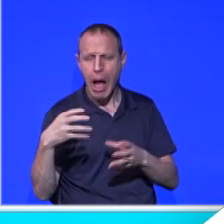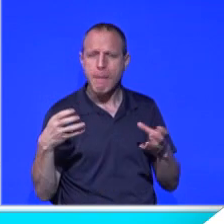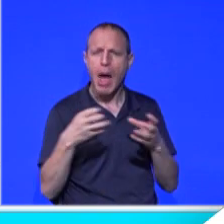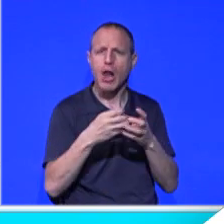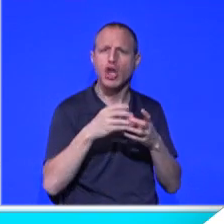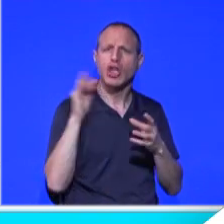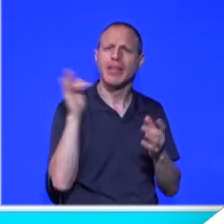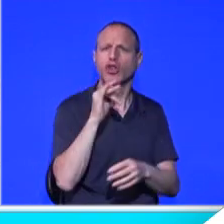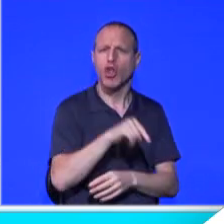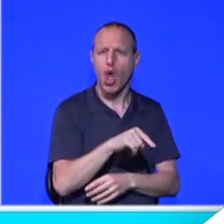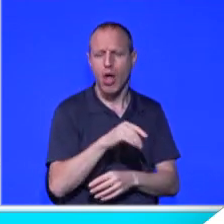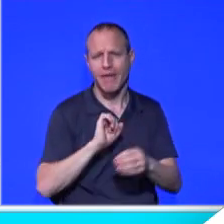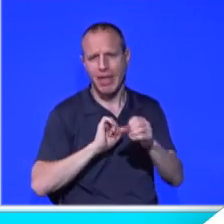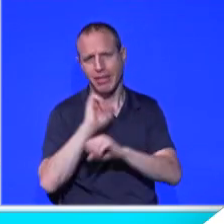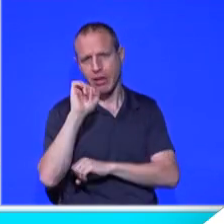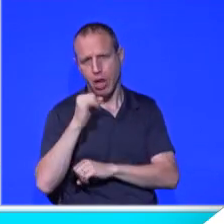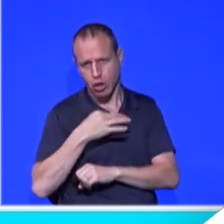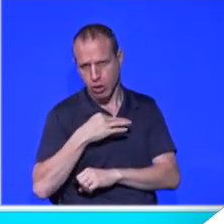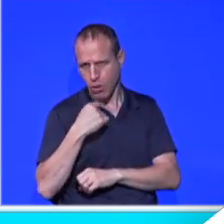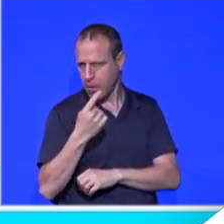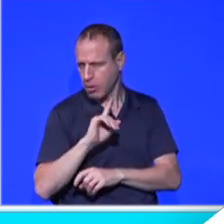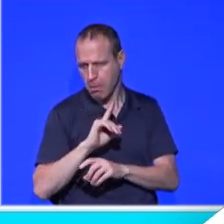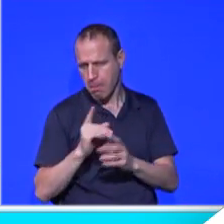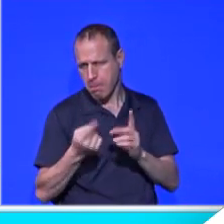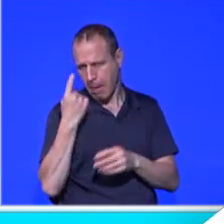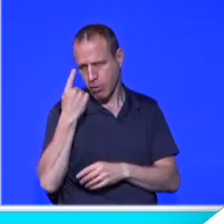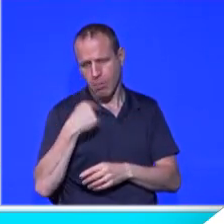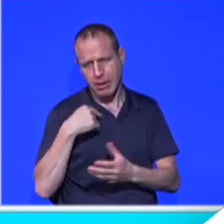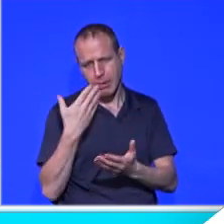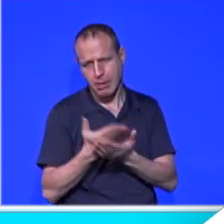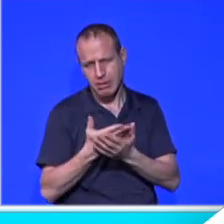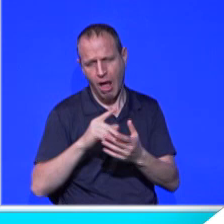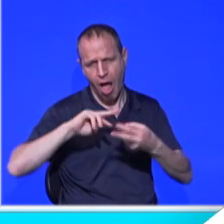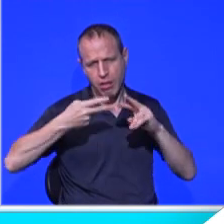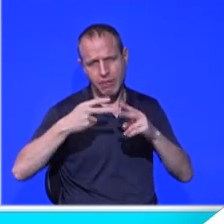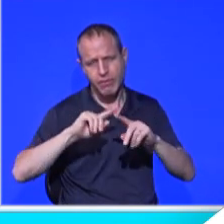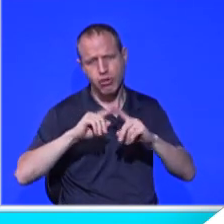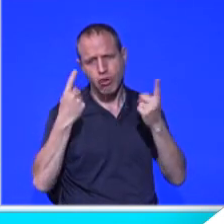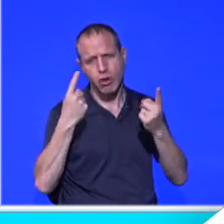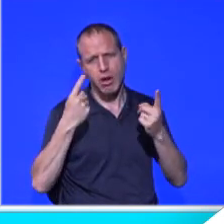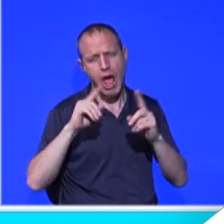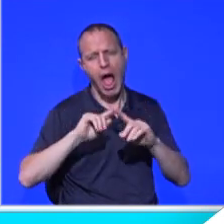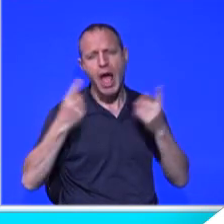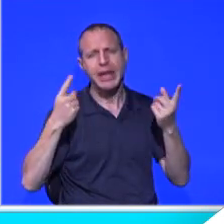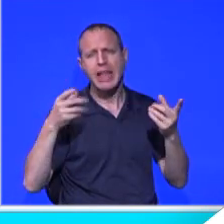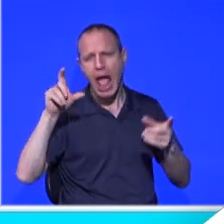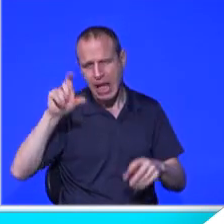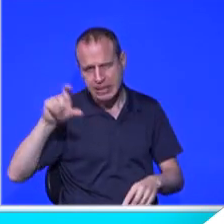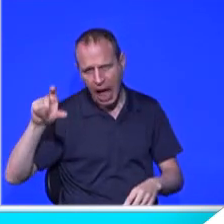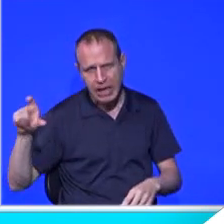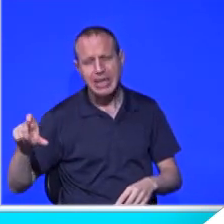שנגדו. והטענה שלי אומרת, לא מה פתאום, אני מציע אלטרנטיבה שלמה אחרת לגמרי, אזרחית,